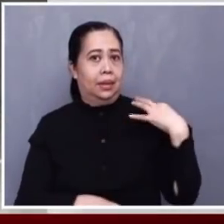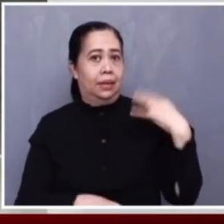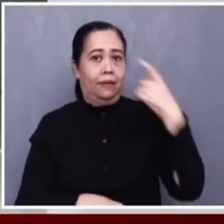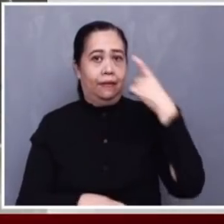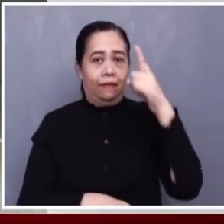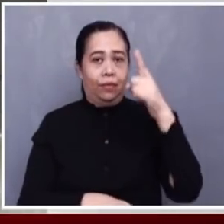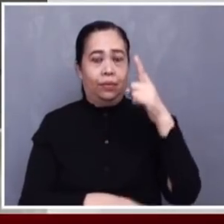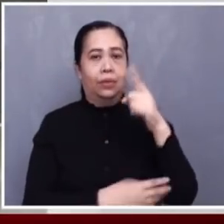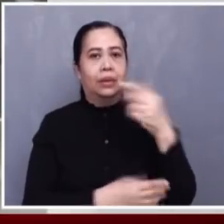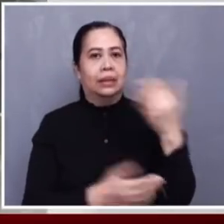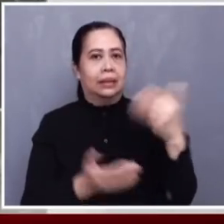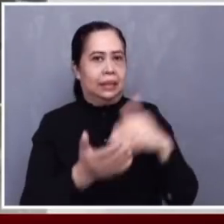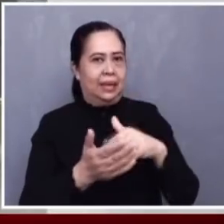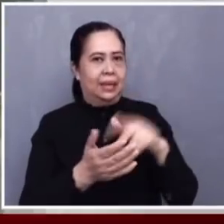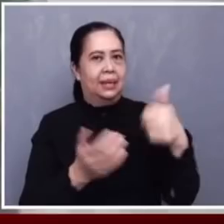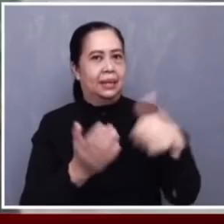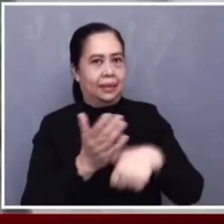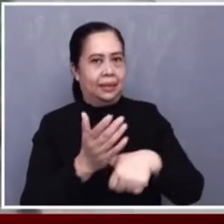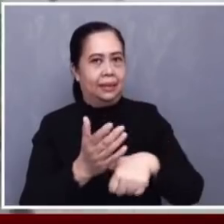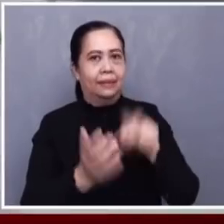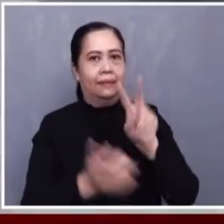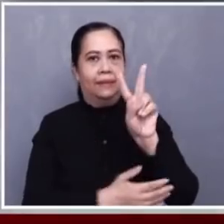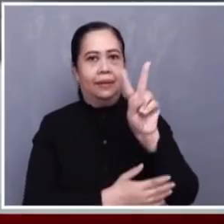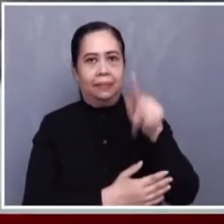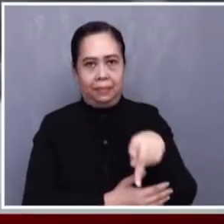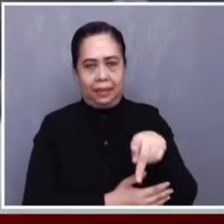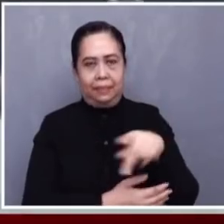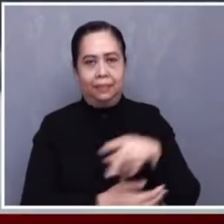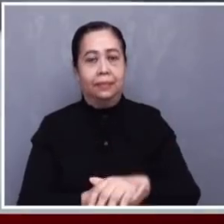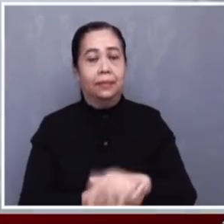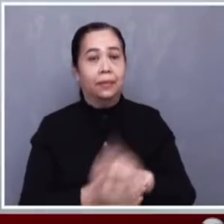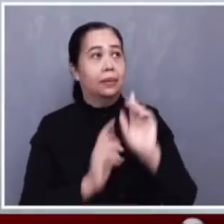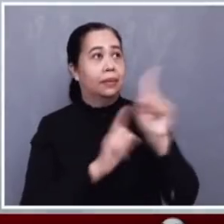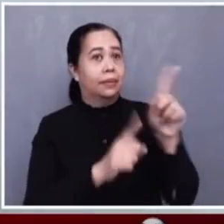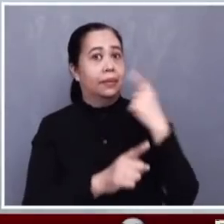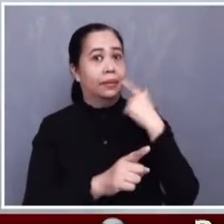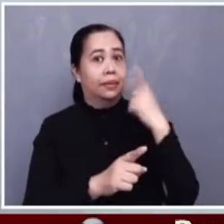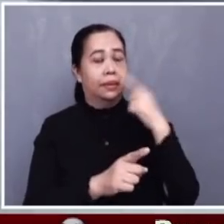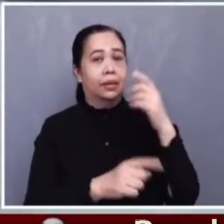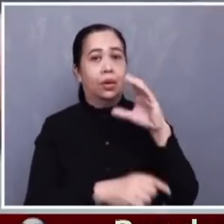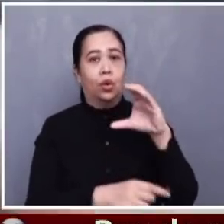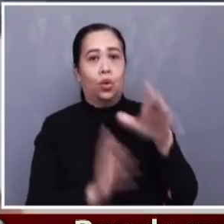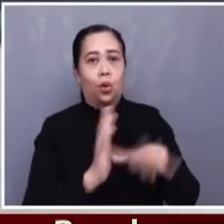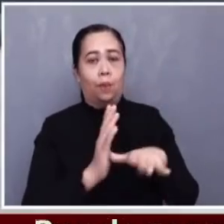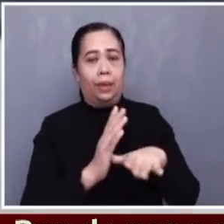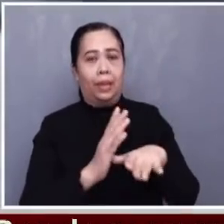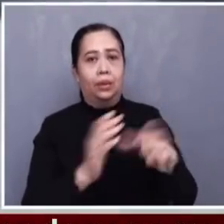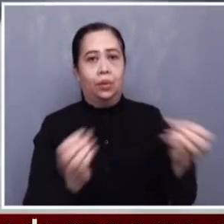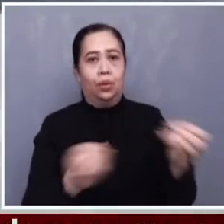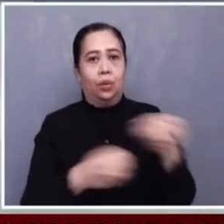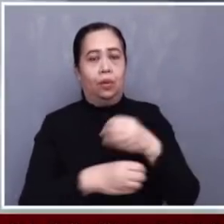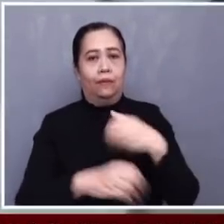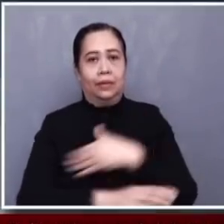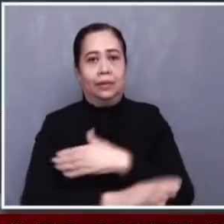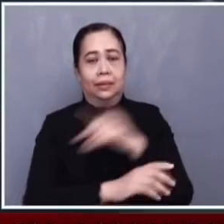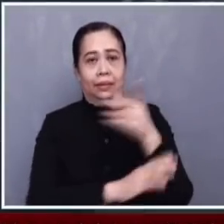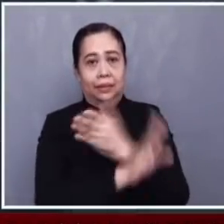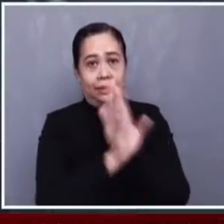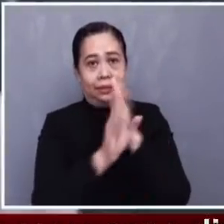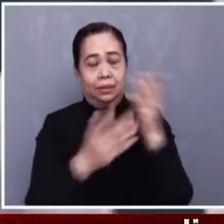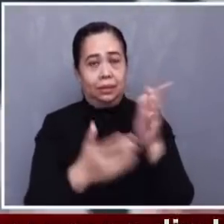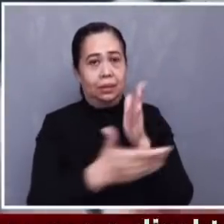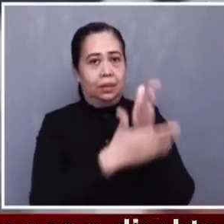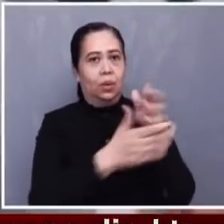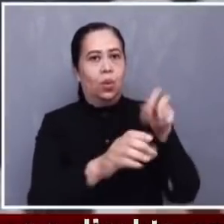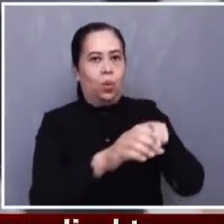bilang re-electionist Vice Mayor. Pumunta na kanina sa COMELEC office sa Davao City si Mayor Sara para sa withdrawal